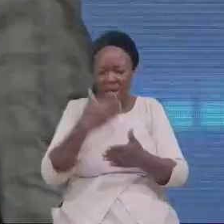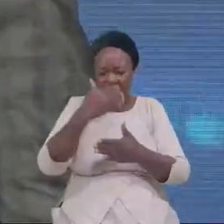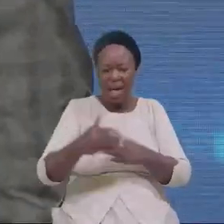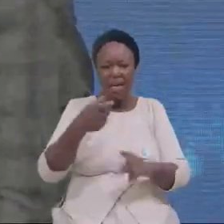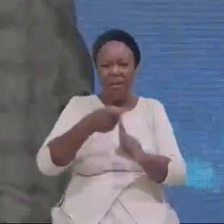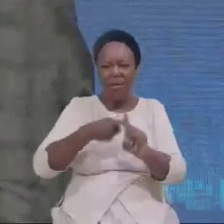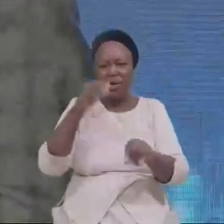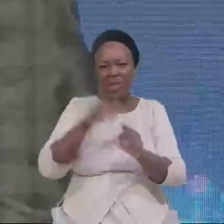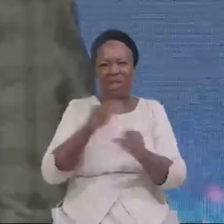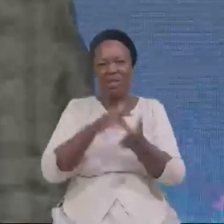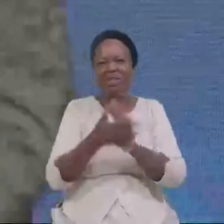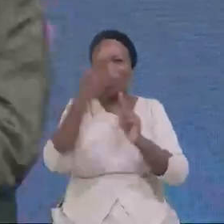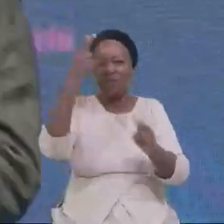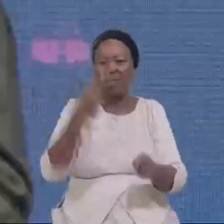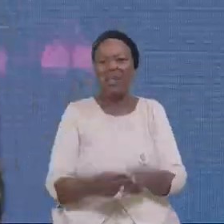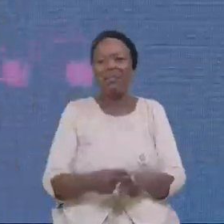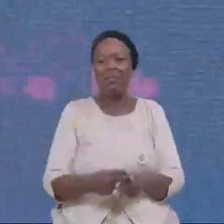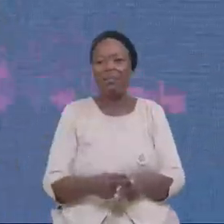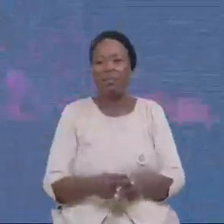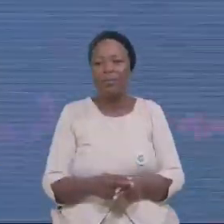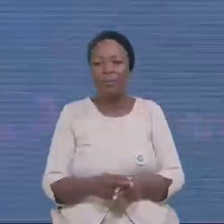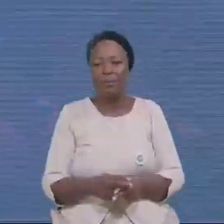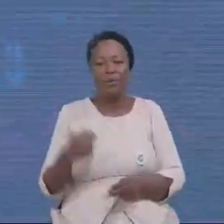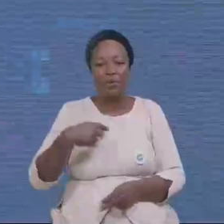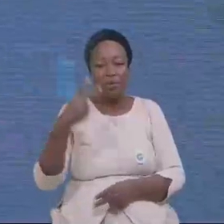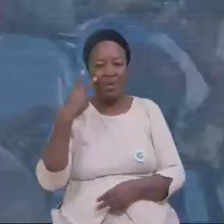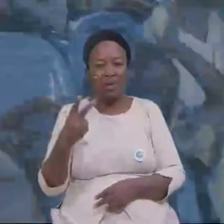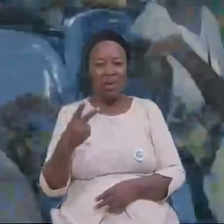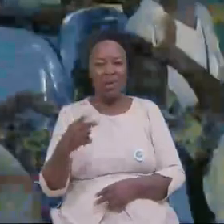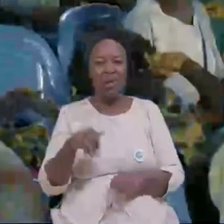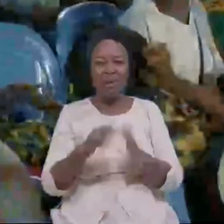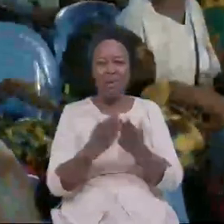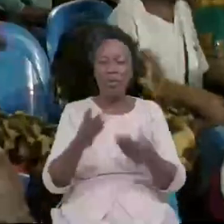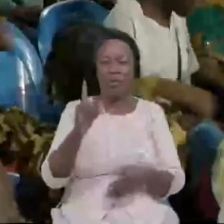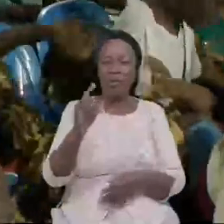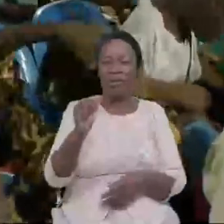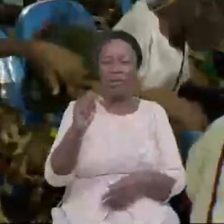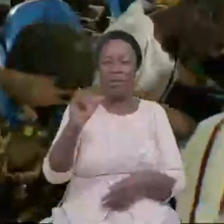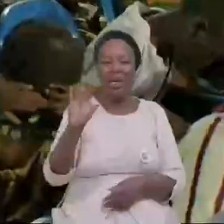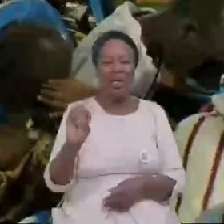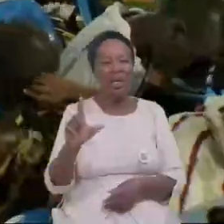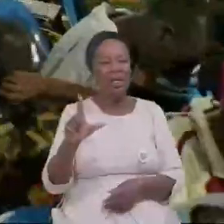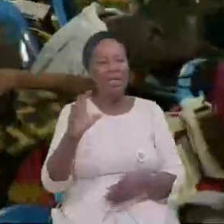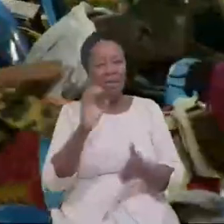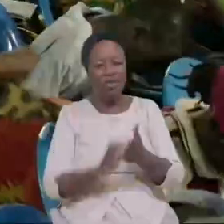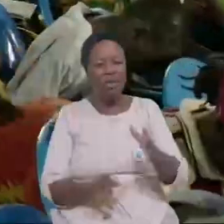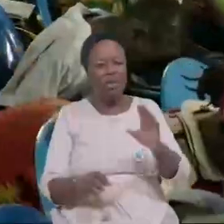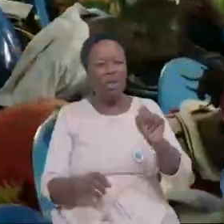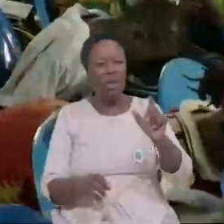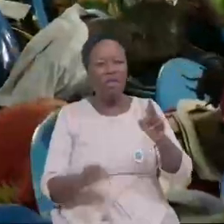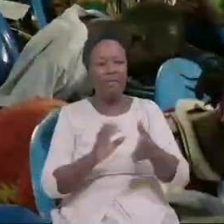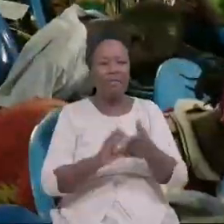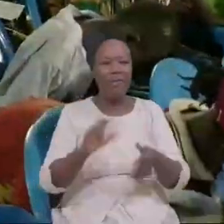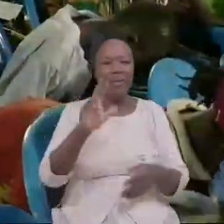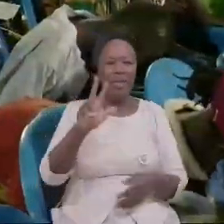tu ne l'amèneras pas dans le nouveau mois au nom de Jésus. Voyons, Daniel 11, 32. En